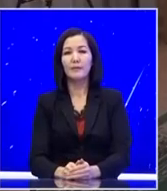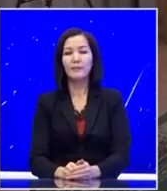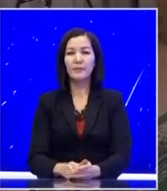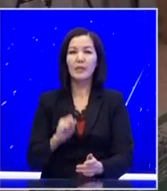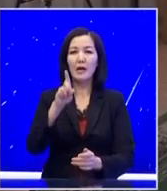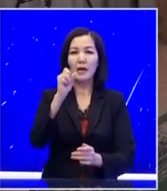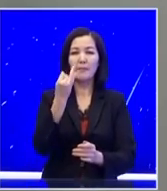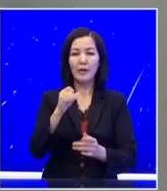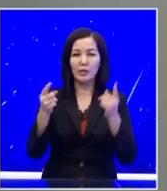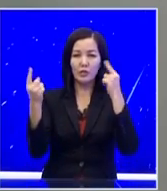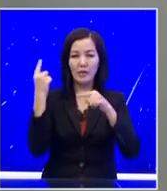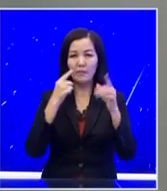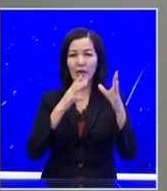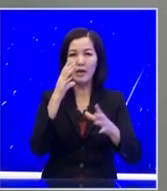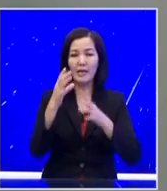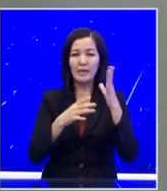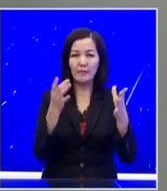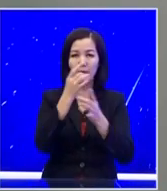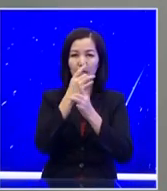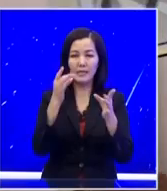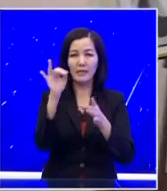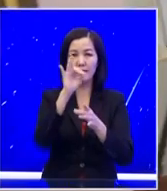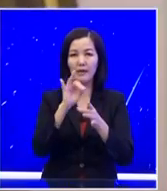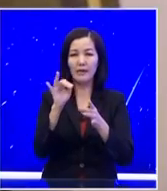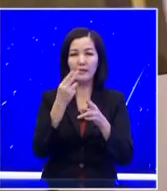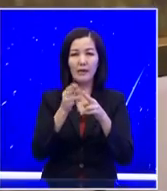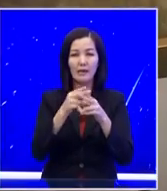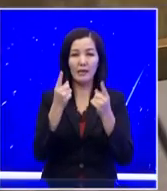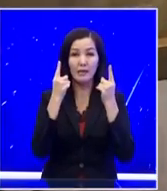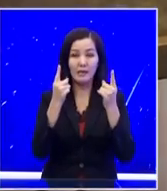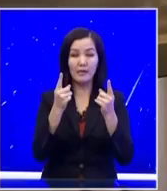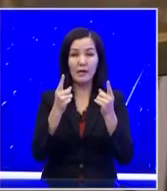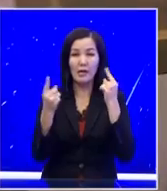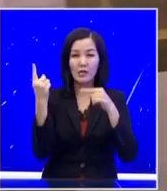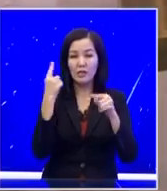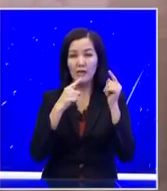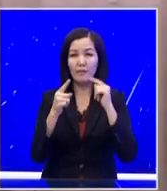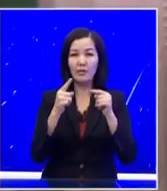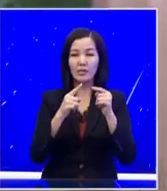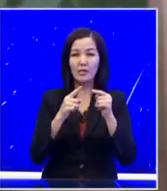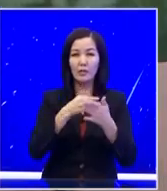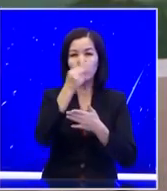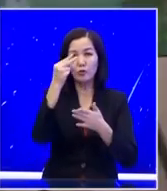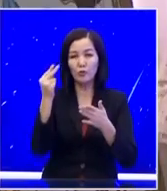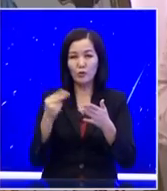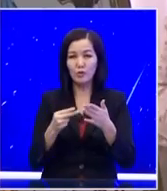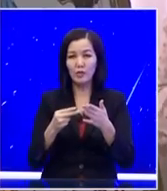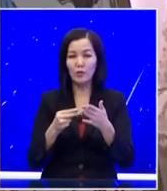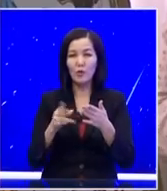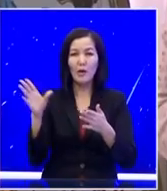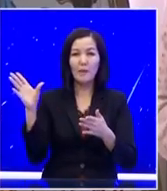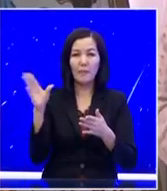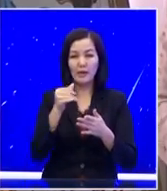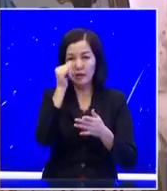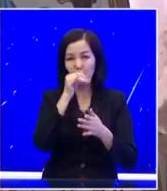Абай шығармашылығы әлем мәдениеті тарихындағы теңдесі жоқ мұра. Ал оның шығармашылығын қылқалам тілімен сөйлету екінің бірінің қолынан